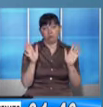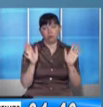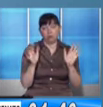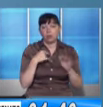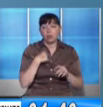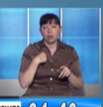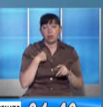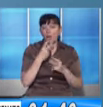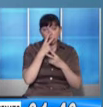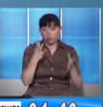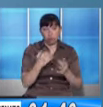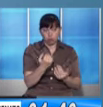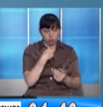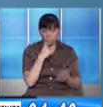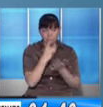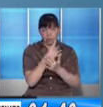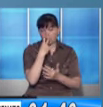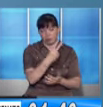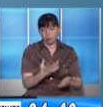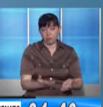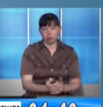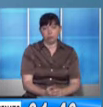Eu nu am văzut aceste imagini, le văd la dumneavoastră prima dată.